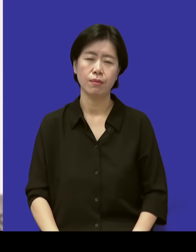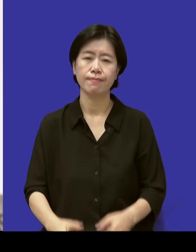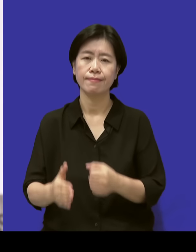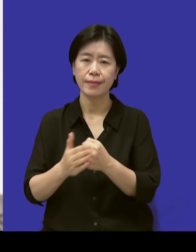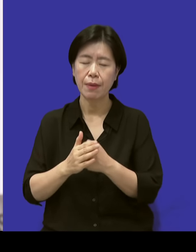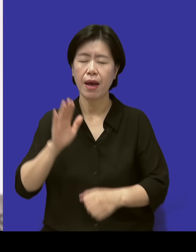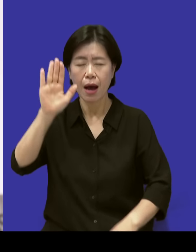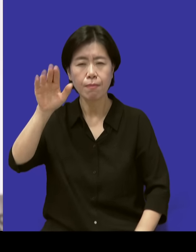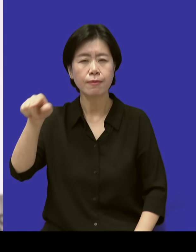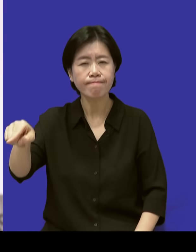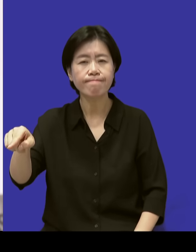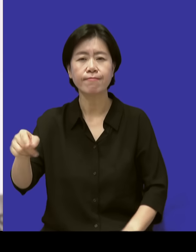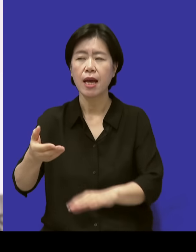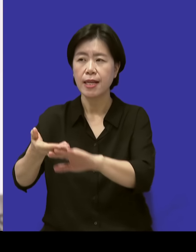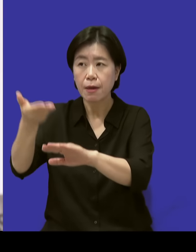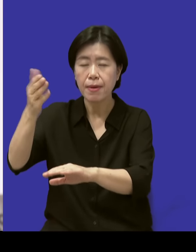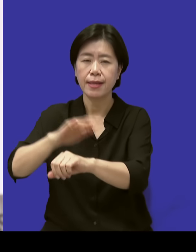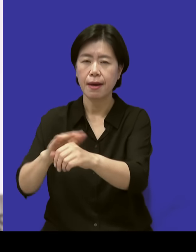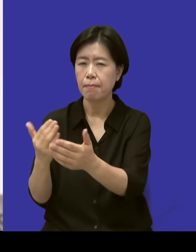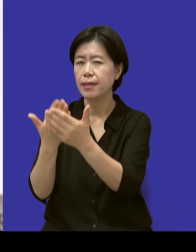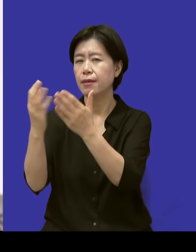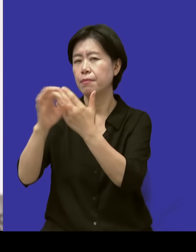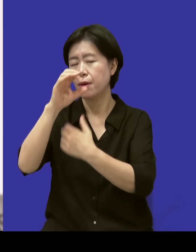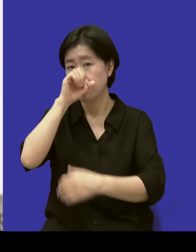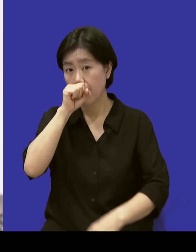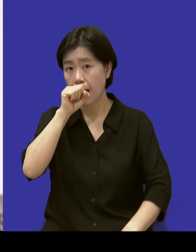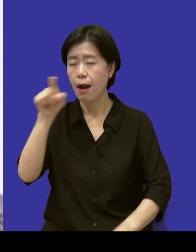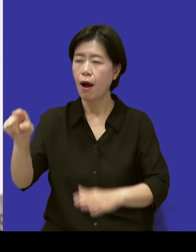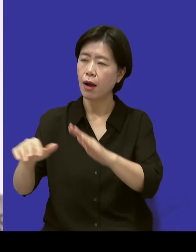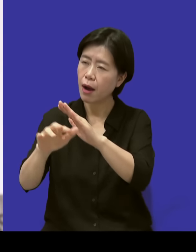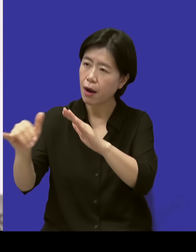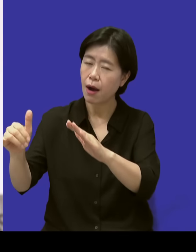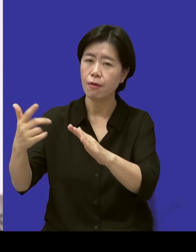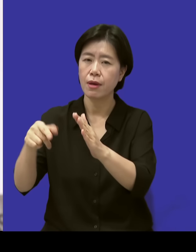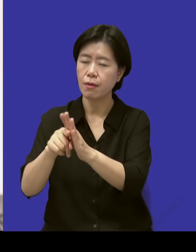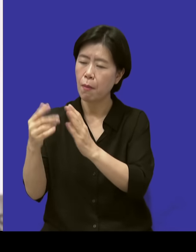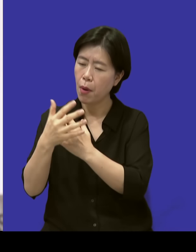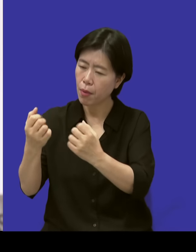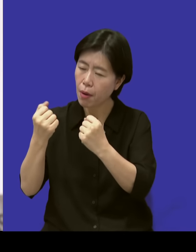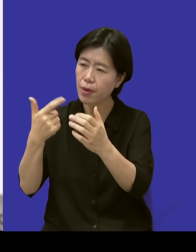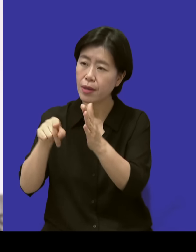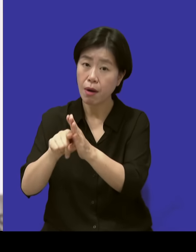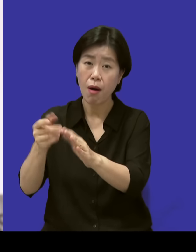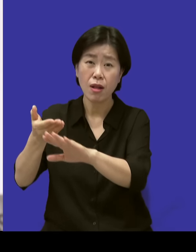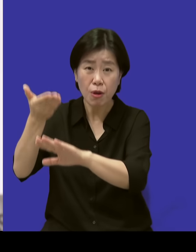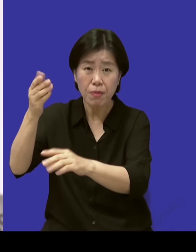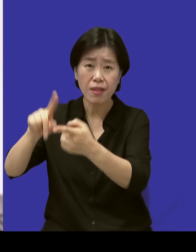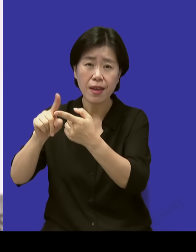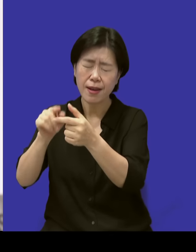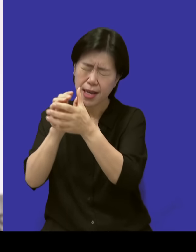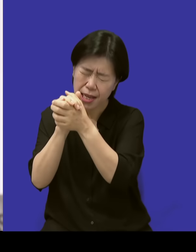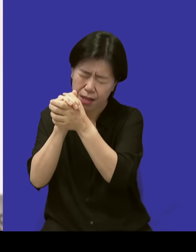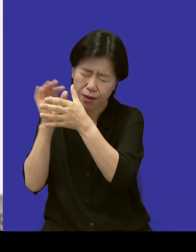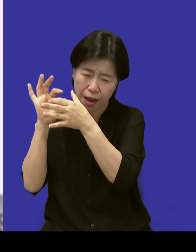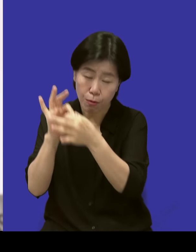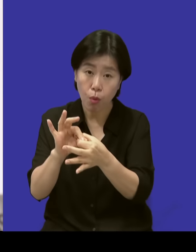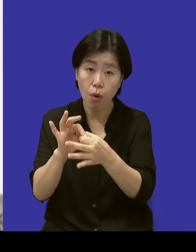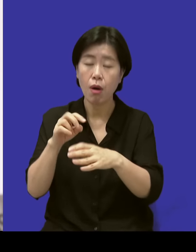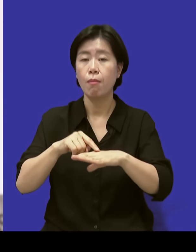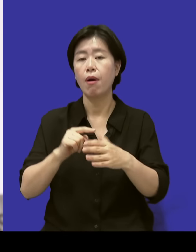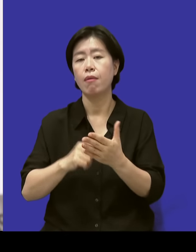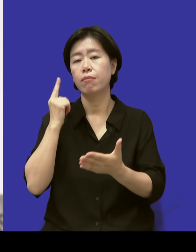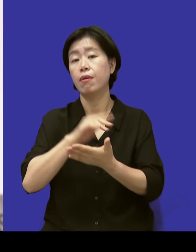앞으로 잘 됐으면 좋겠다. 선배의 가족을 위해서도 기도하고 막 건강을 위해서도 기도하고 선배에서 막 기도를 했어요. 하고 나니까 좀 마음이